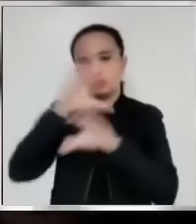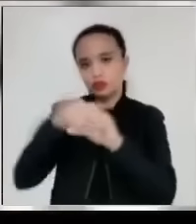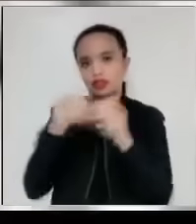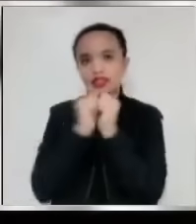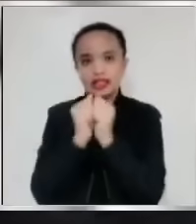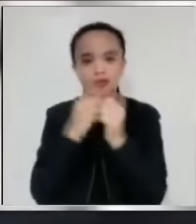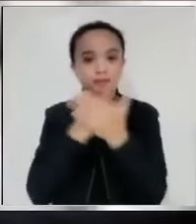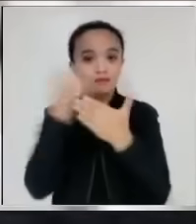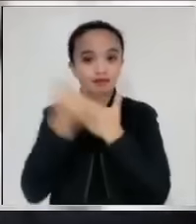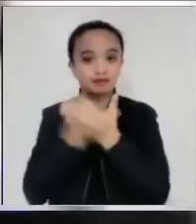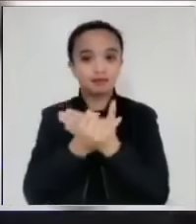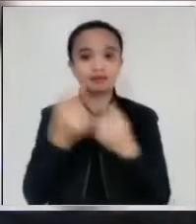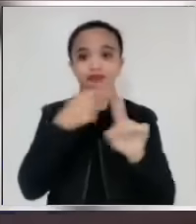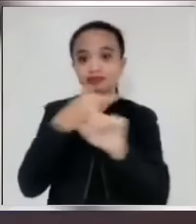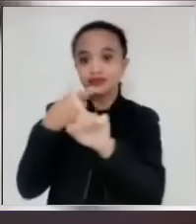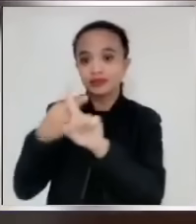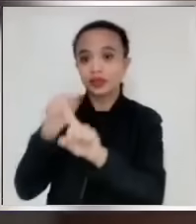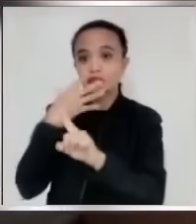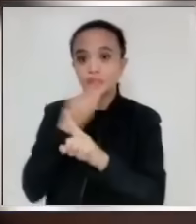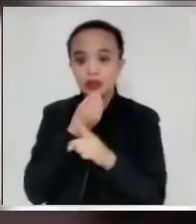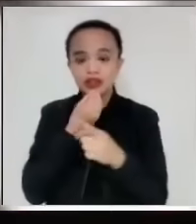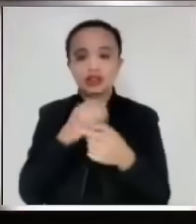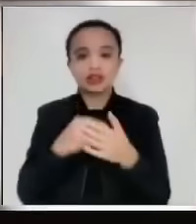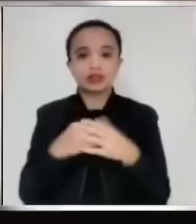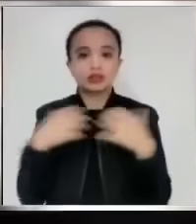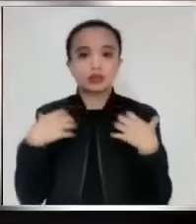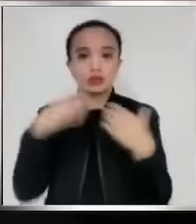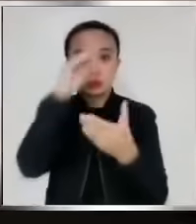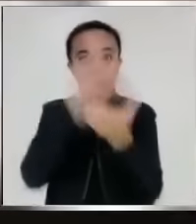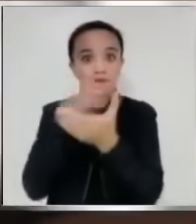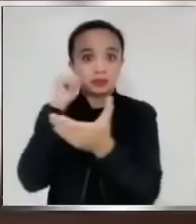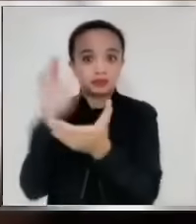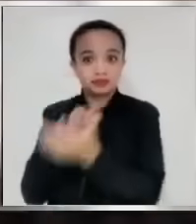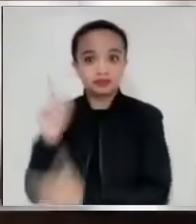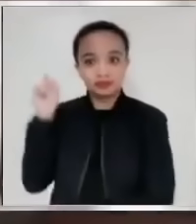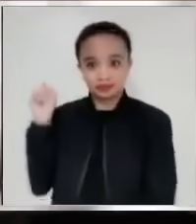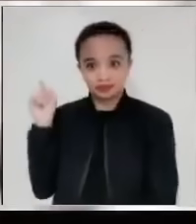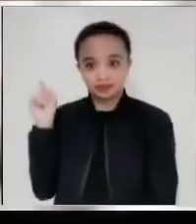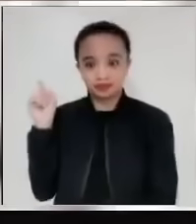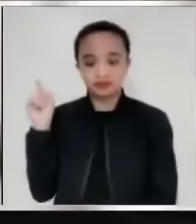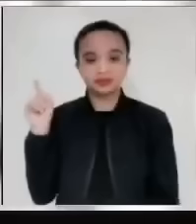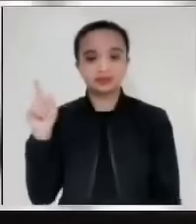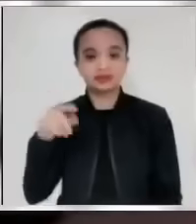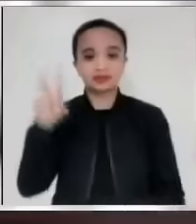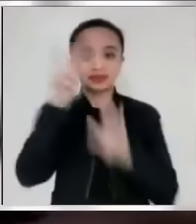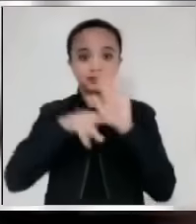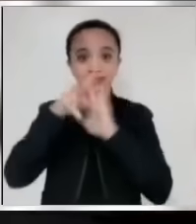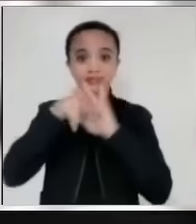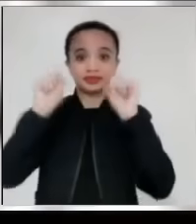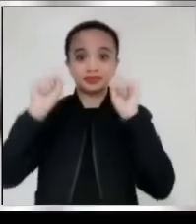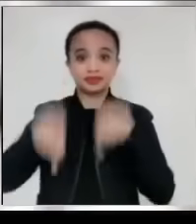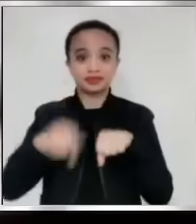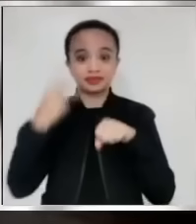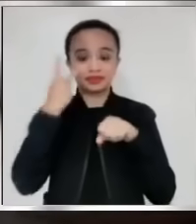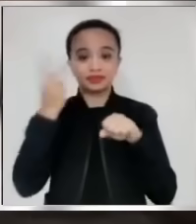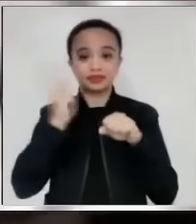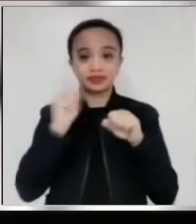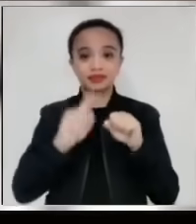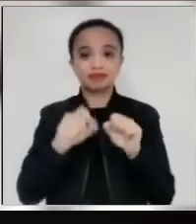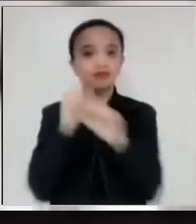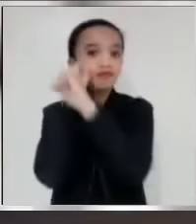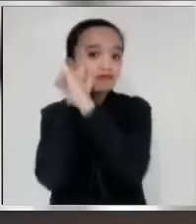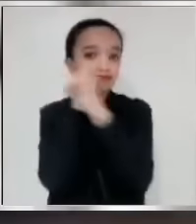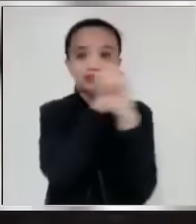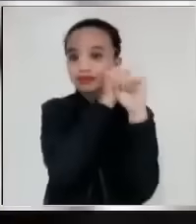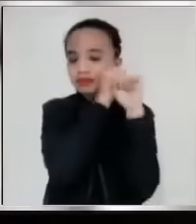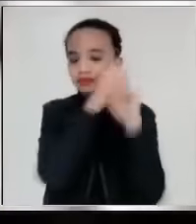ang batian ng Kapuso Power Couple sa red carpet holding area. Sa video na ito, makikita ang pagbebeso-beso ni Ding Dong Dantes